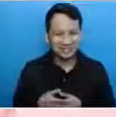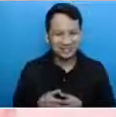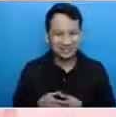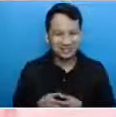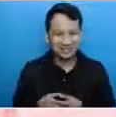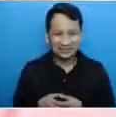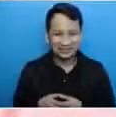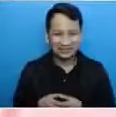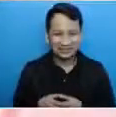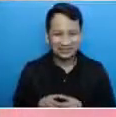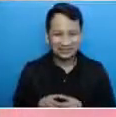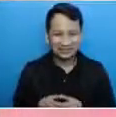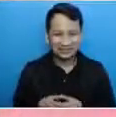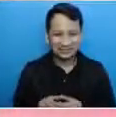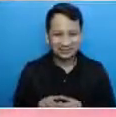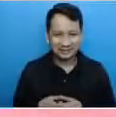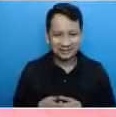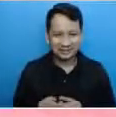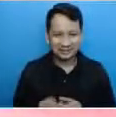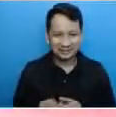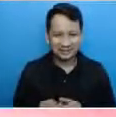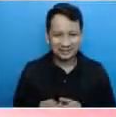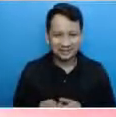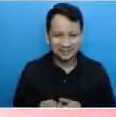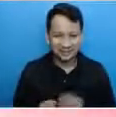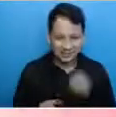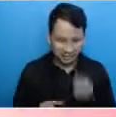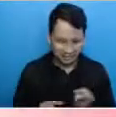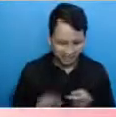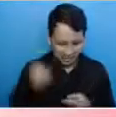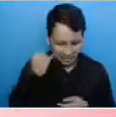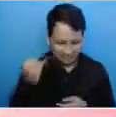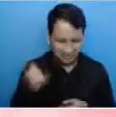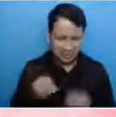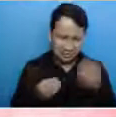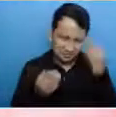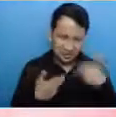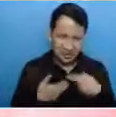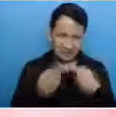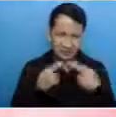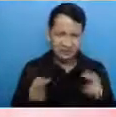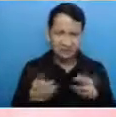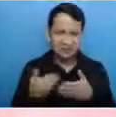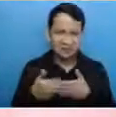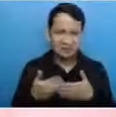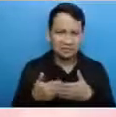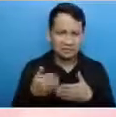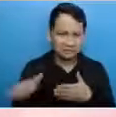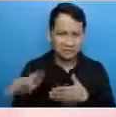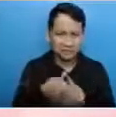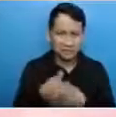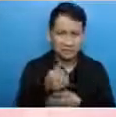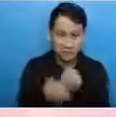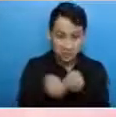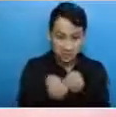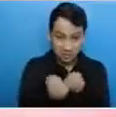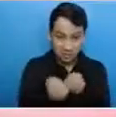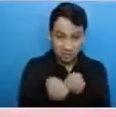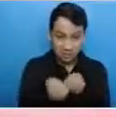po lahat. Tsaka sa gawain bahay po, tumutulong siya. Hindi niya po kami pinapabayaan. Kami po lagi yung first priority niya